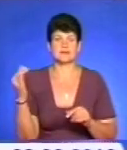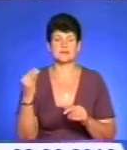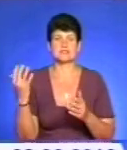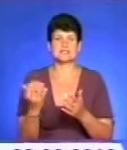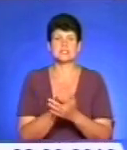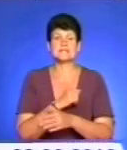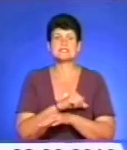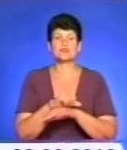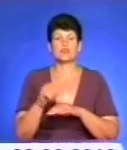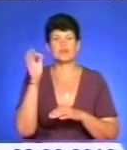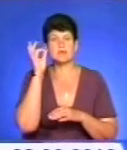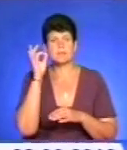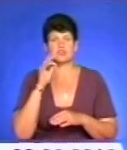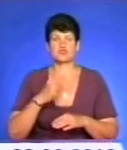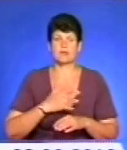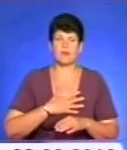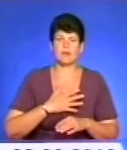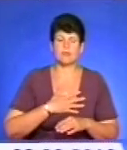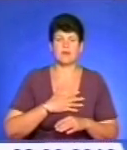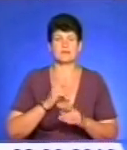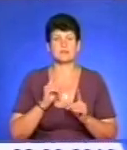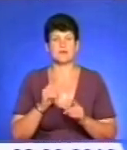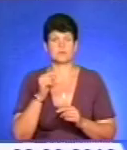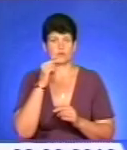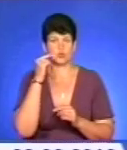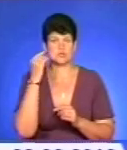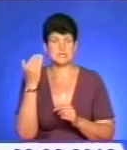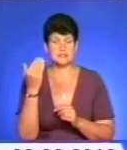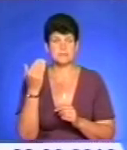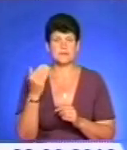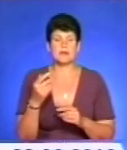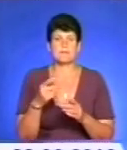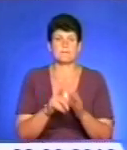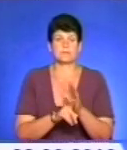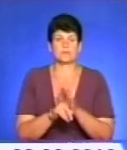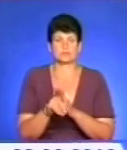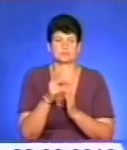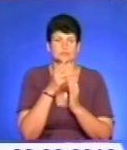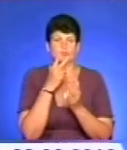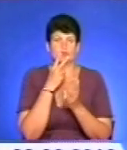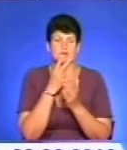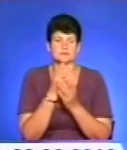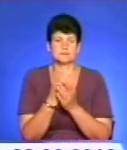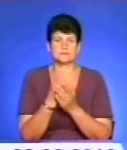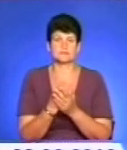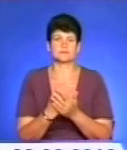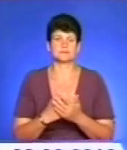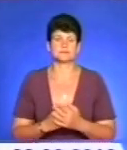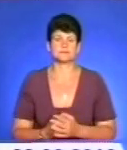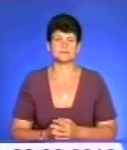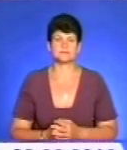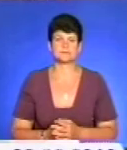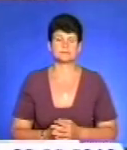за кордоном – в Німеччині, Канаді та навіть у Росії. Прем'єру кінофільму вже репрезентували у Тернополі, бачили стрічку наші журналісти.